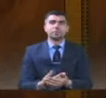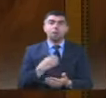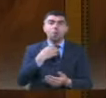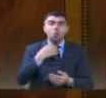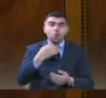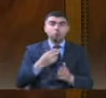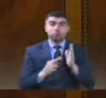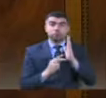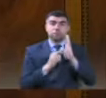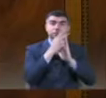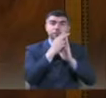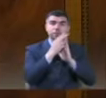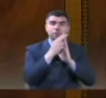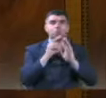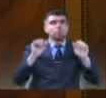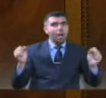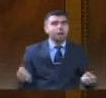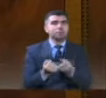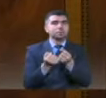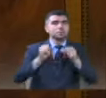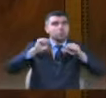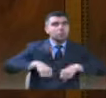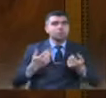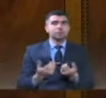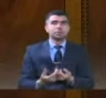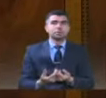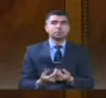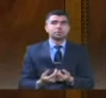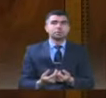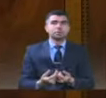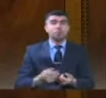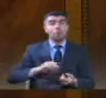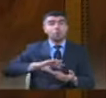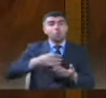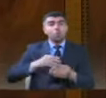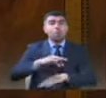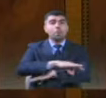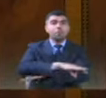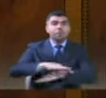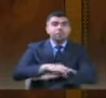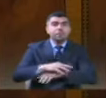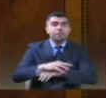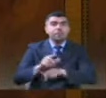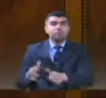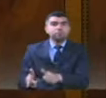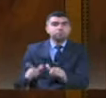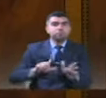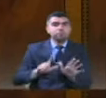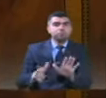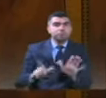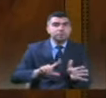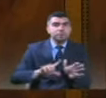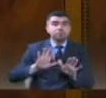النمو هو الاساس، ولكن واخا الموظفين 7500 درهم كتعرفوا